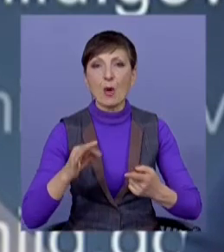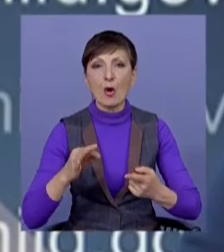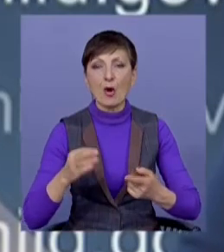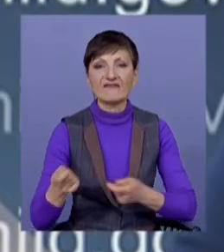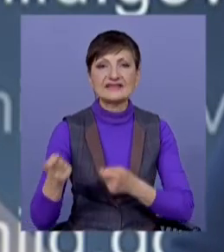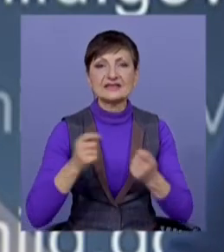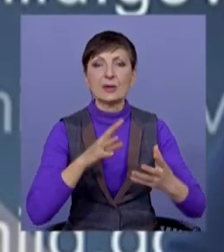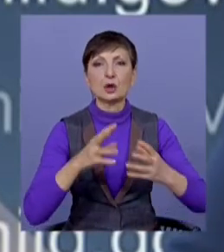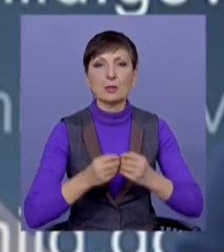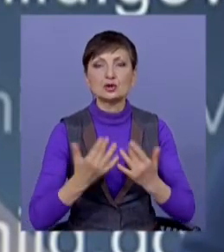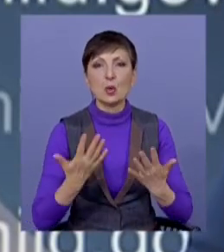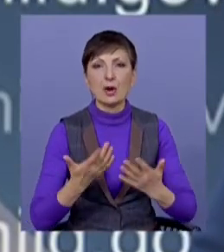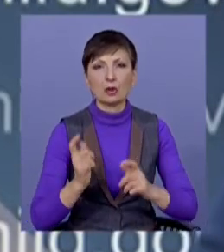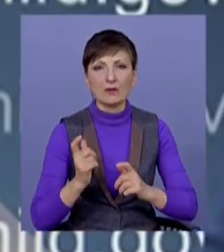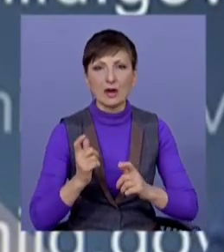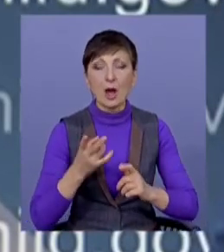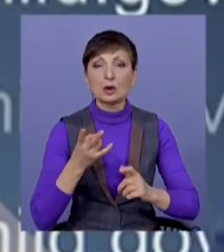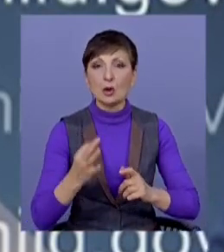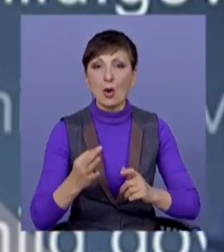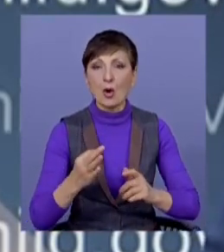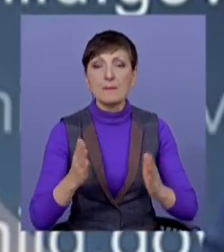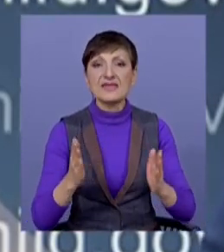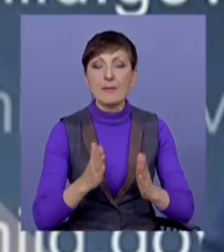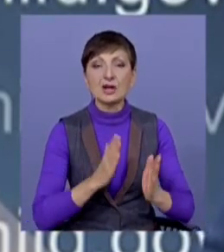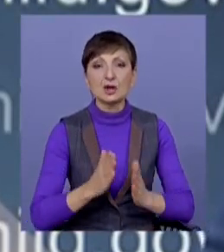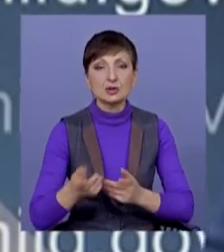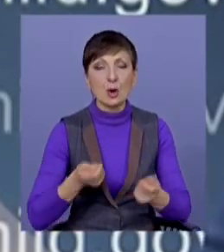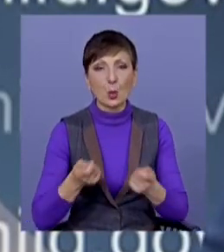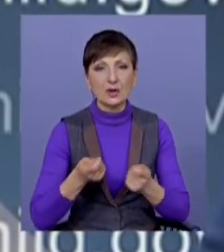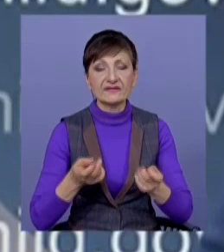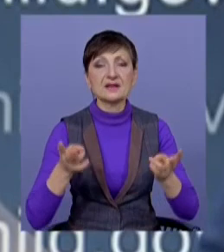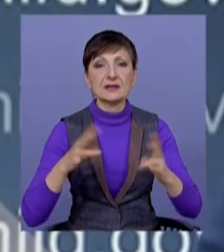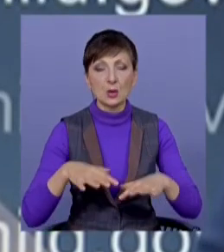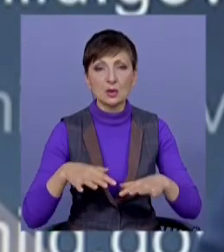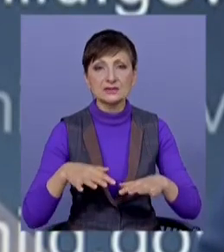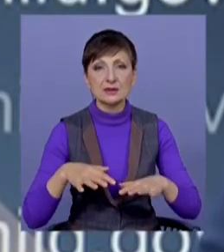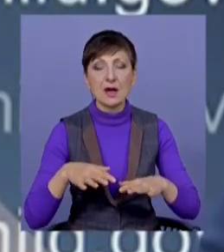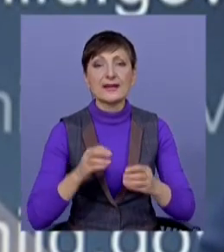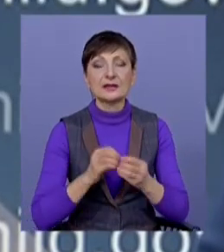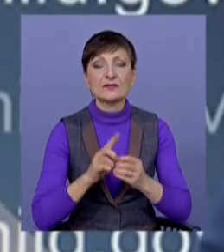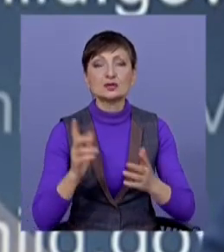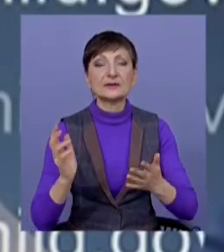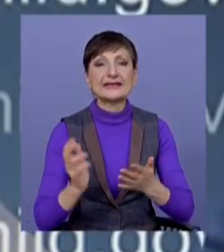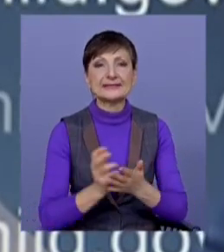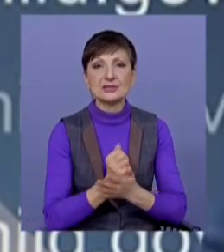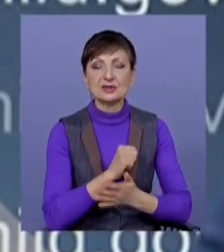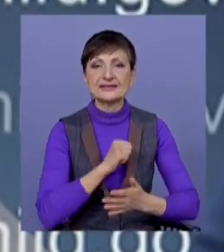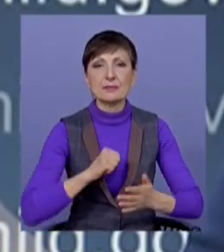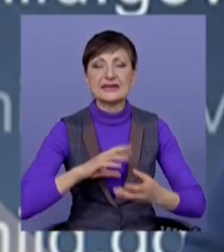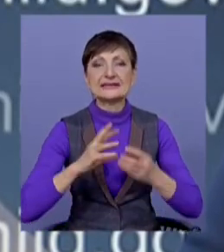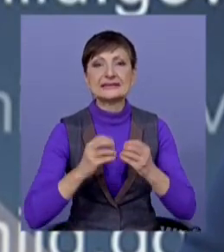ввозимой емкости. Но в то же время минимальный режим регулирования остается для того, чтобы достичь самих